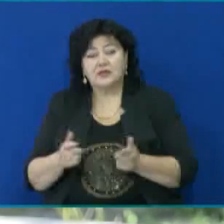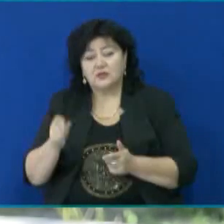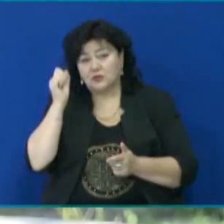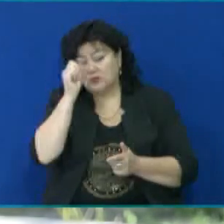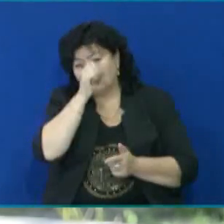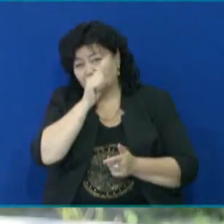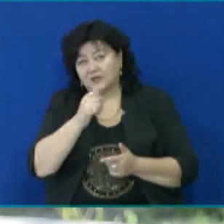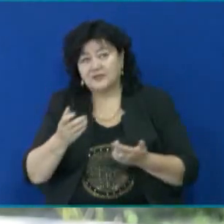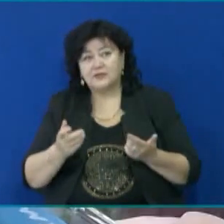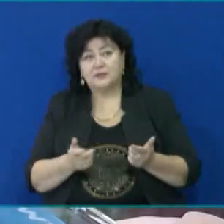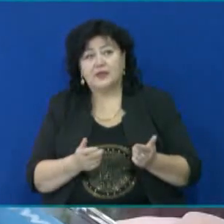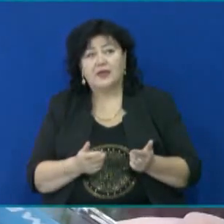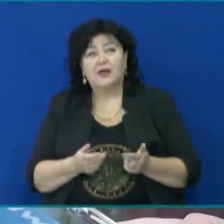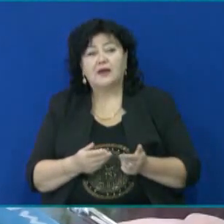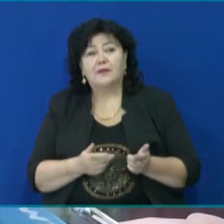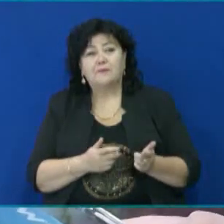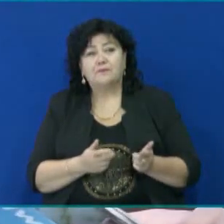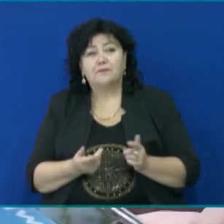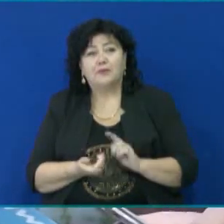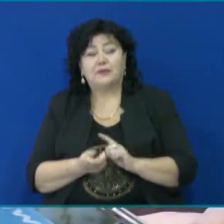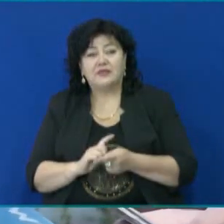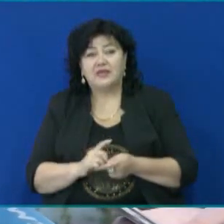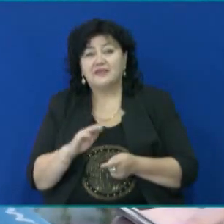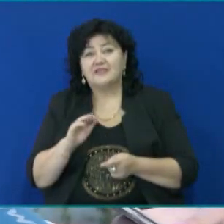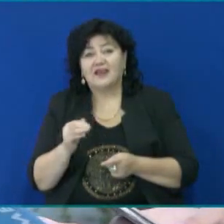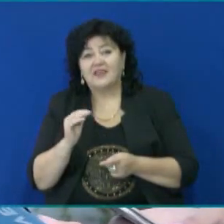жылға осы жылы бітіреді. 2350 метр